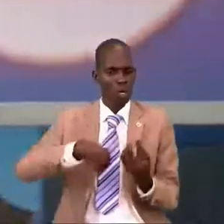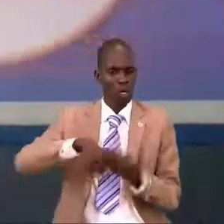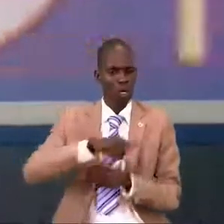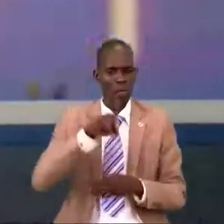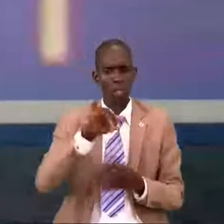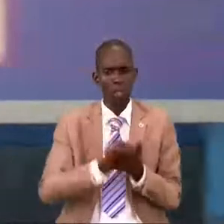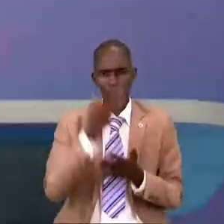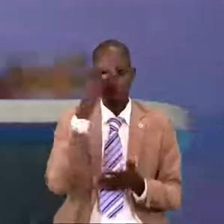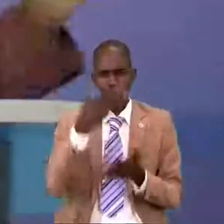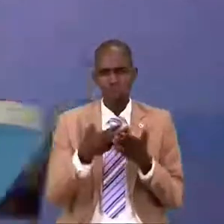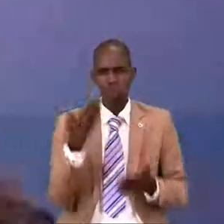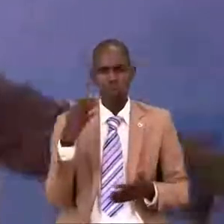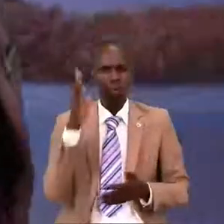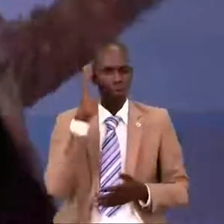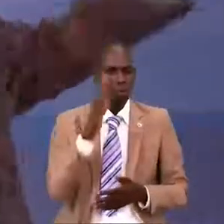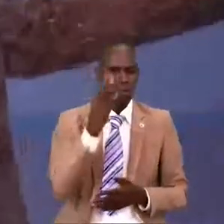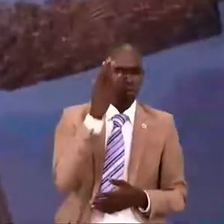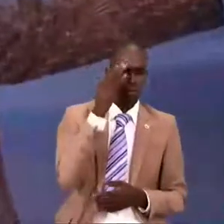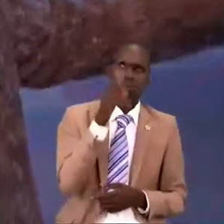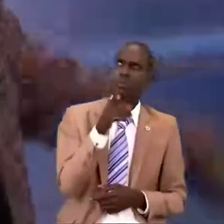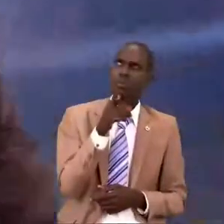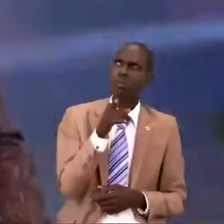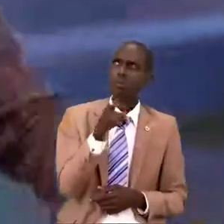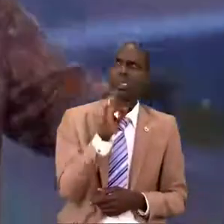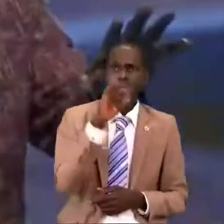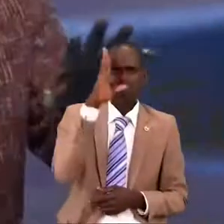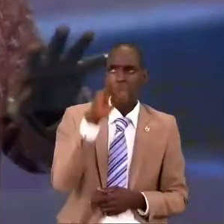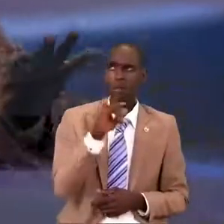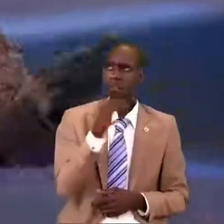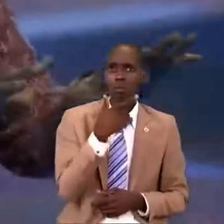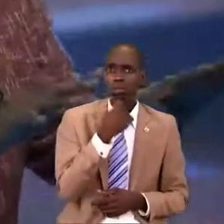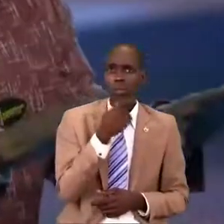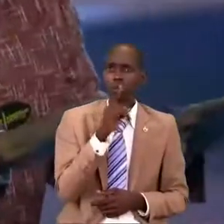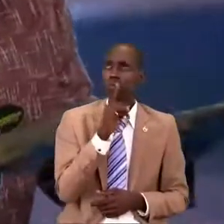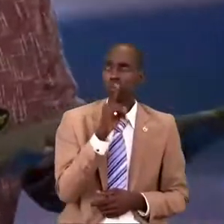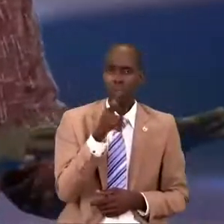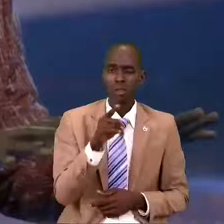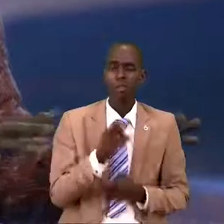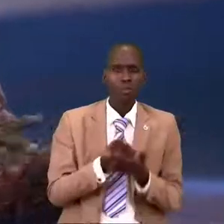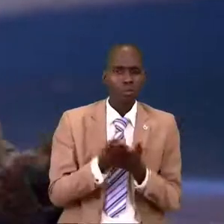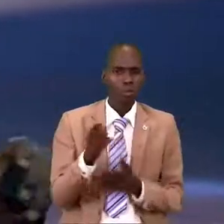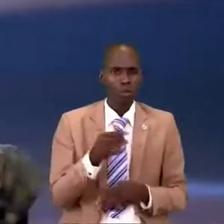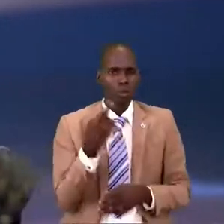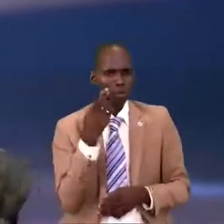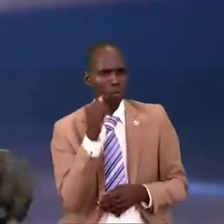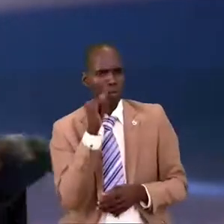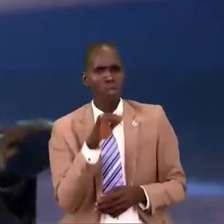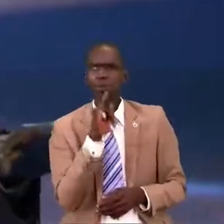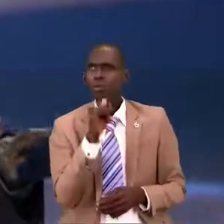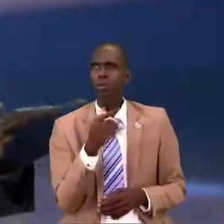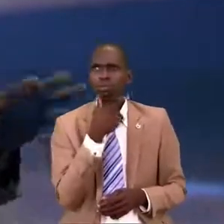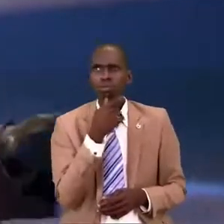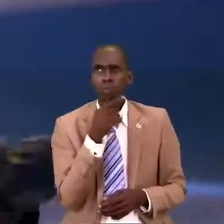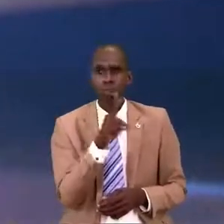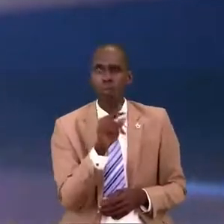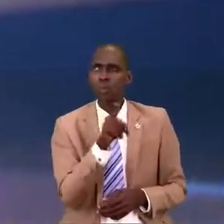Cette dame ne fait pas semblant. La justice venant du trône de grâce viendra